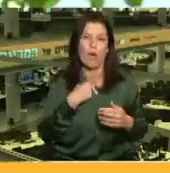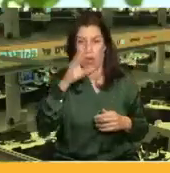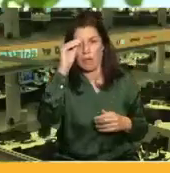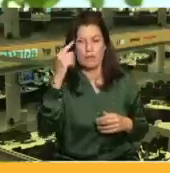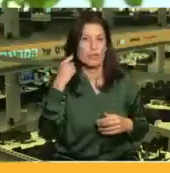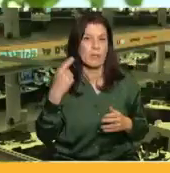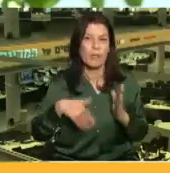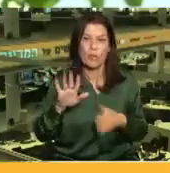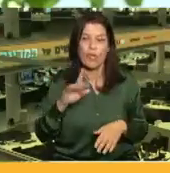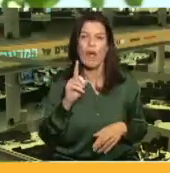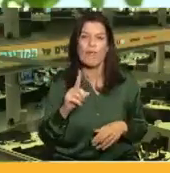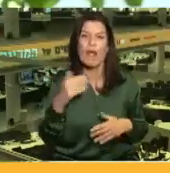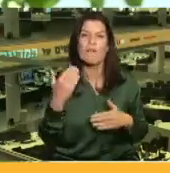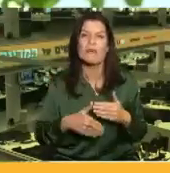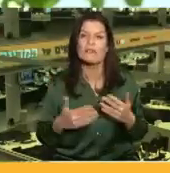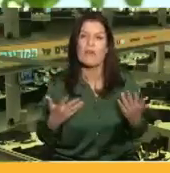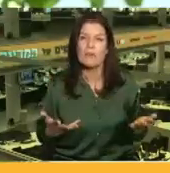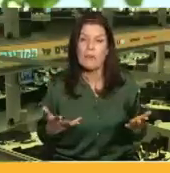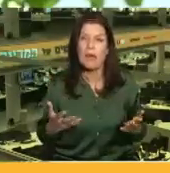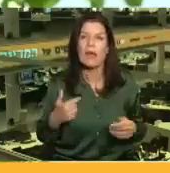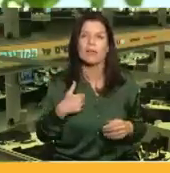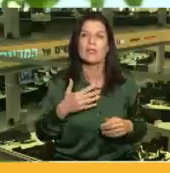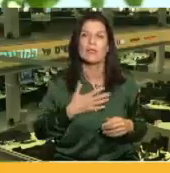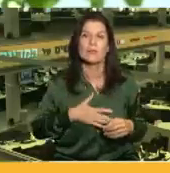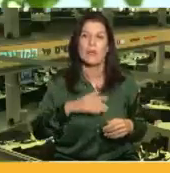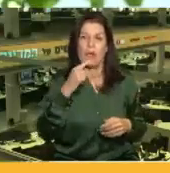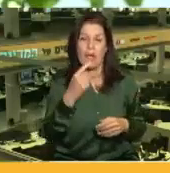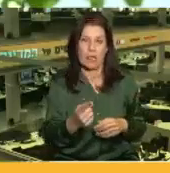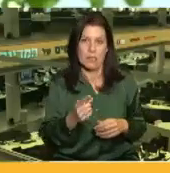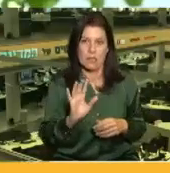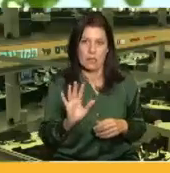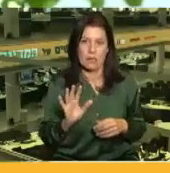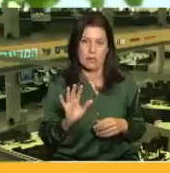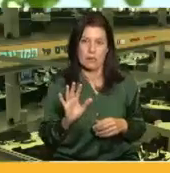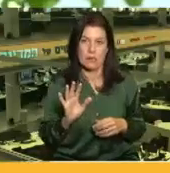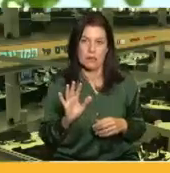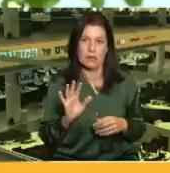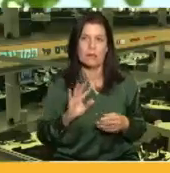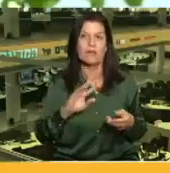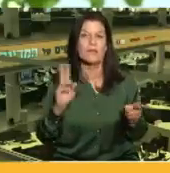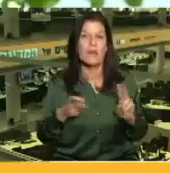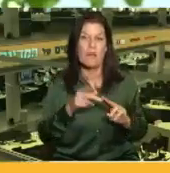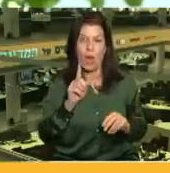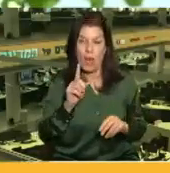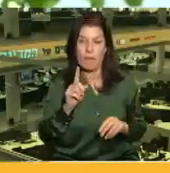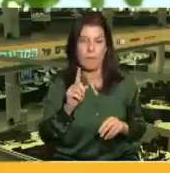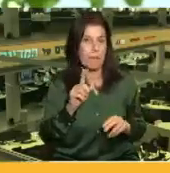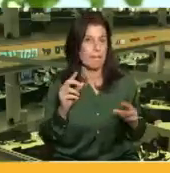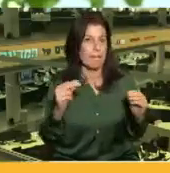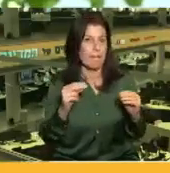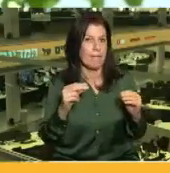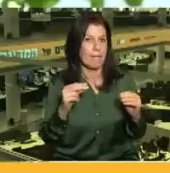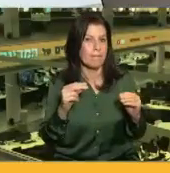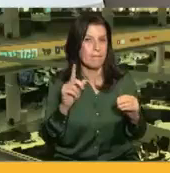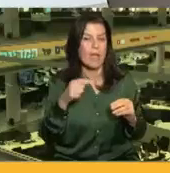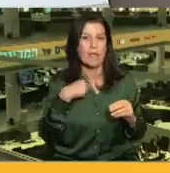יותר. אממה, בסוף, אנחנו אני רוצה... חצי חצי. בדיוק, אני רואה... לא. גברים ואנשים. בעולם. כן. נכון. מה, אבל שווה ושווה? אני מדברת על